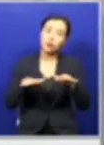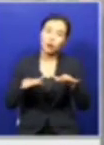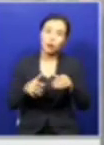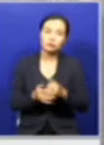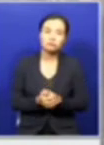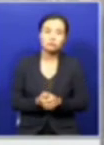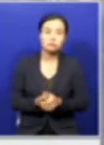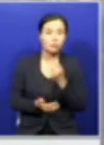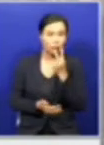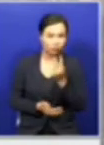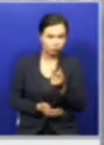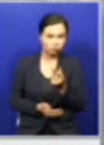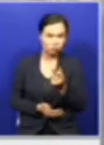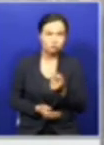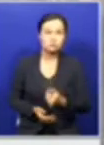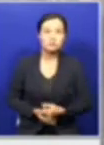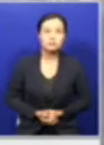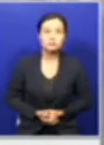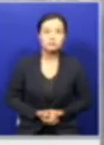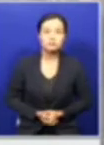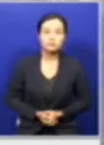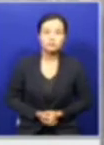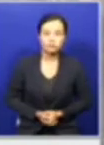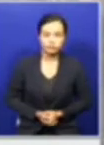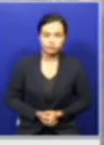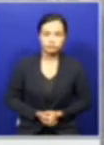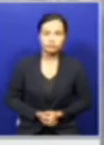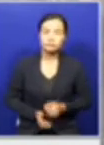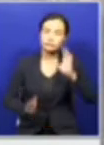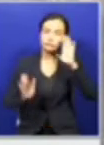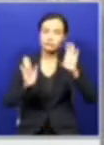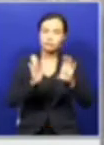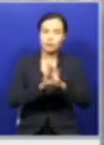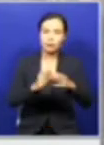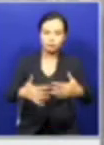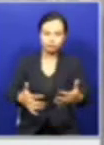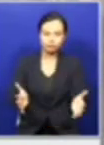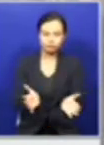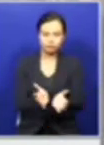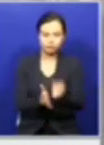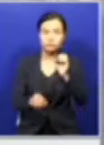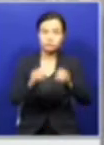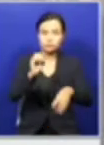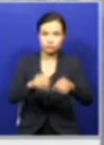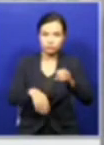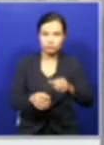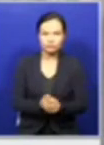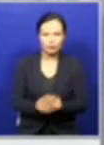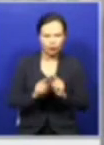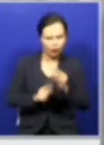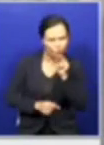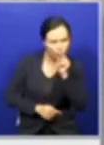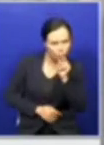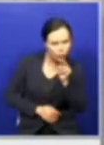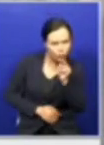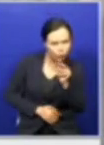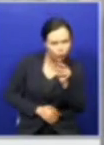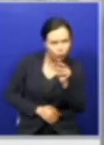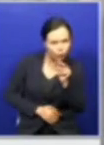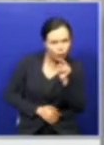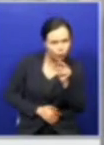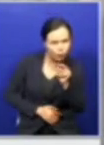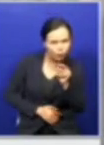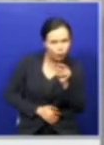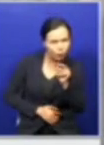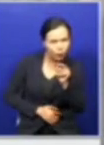ธานจะเห็นนะครับว่าภาพนี้ภาพถังขยะแต่ถ้าเรามองในมุมขวา